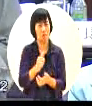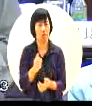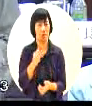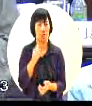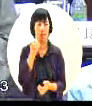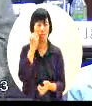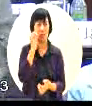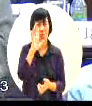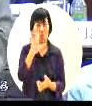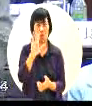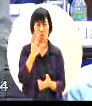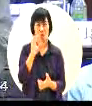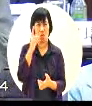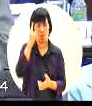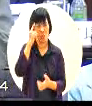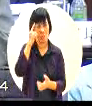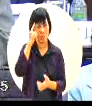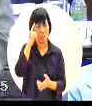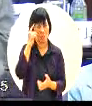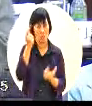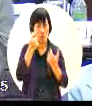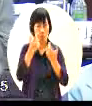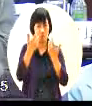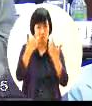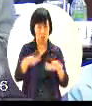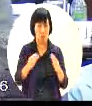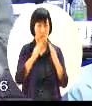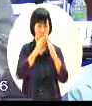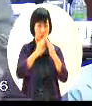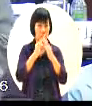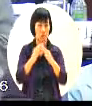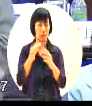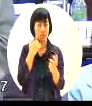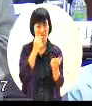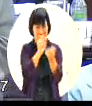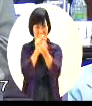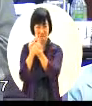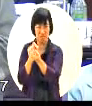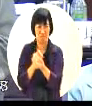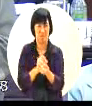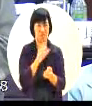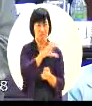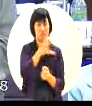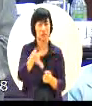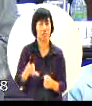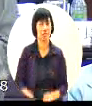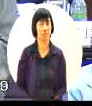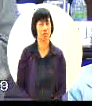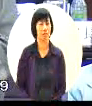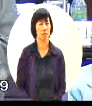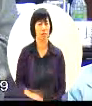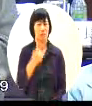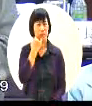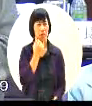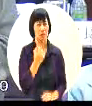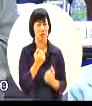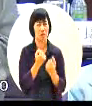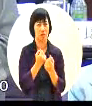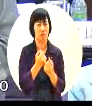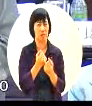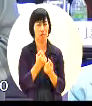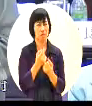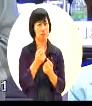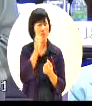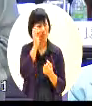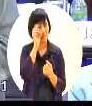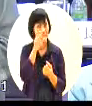古翁也是愈甲咱真济都市接近的所在吼。啊，徛伫规个都市的发展，